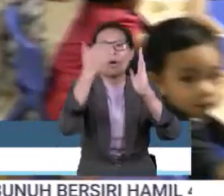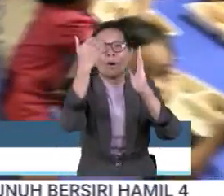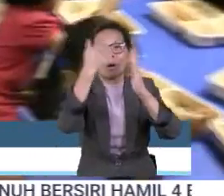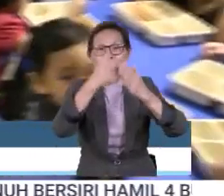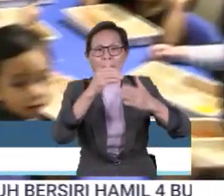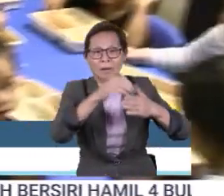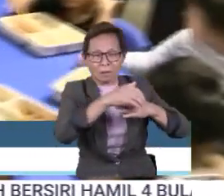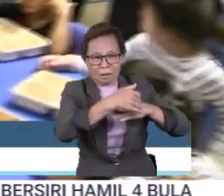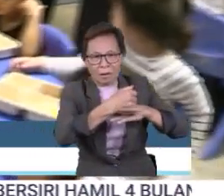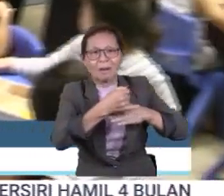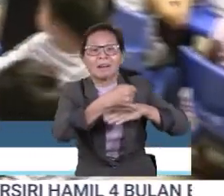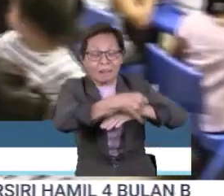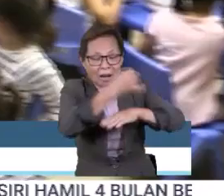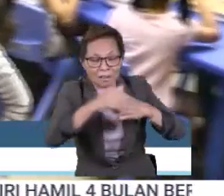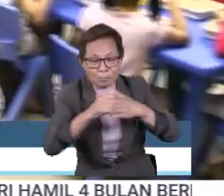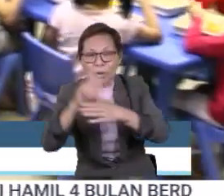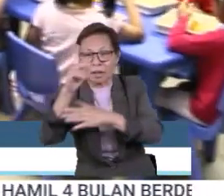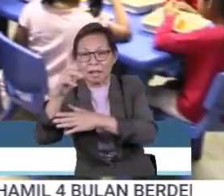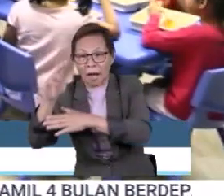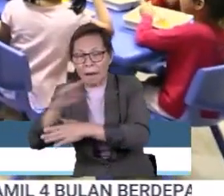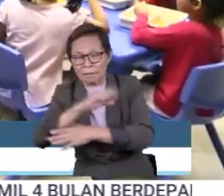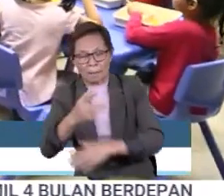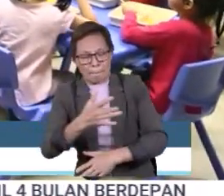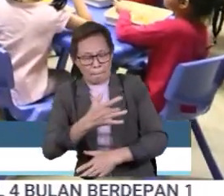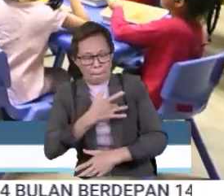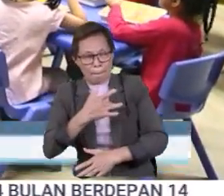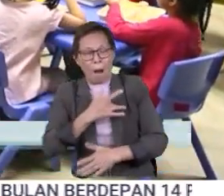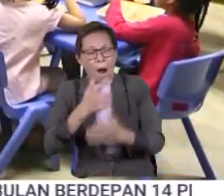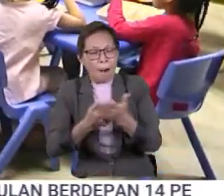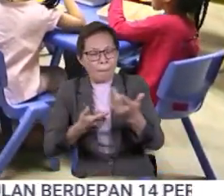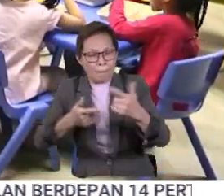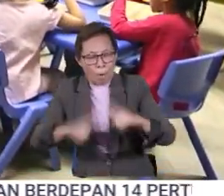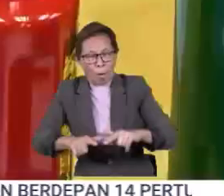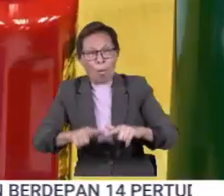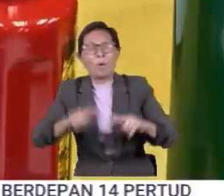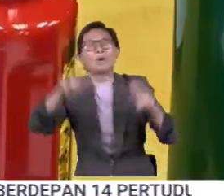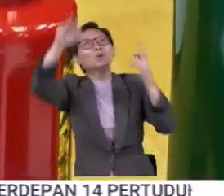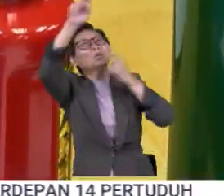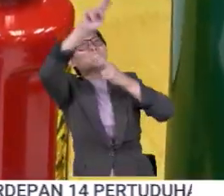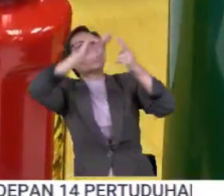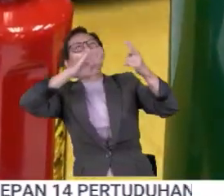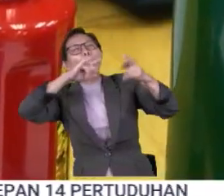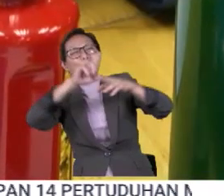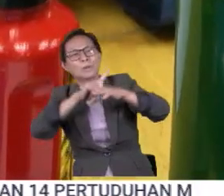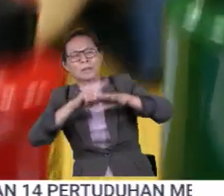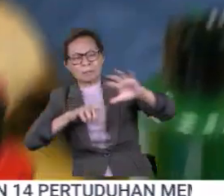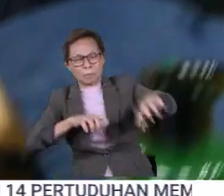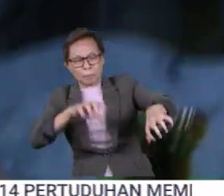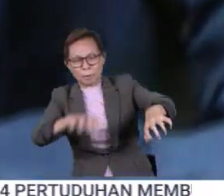fisikal GGM serta perlu PK dengan perkembangan semasa fenomena jerebu di kawasan masing-masing